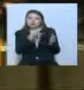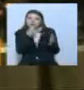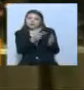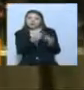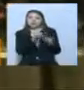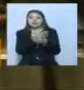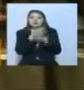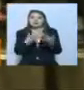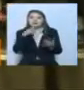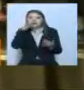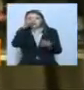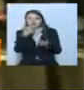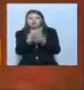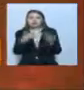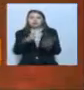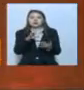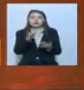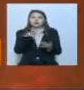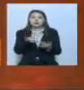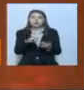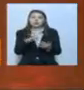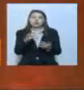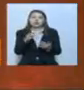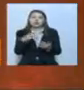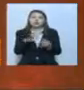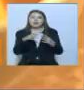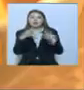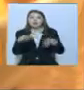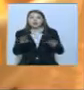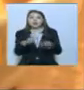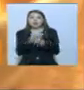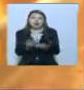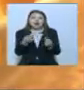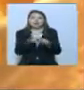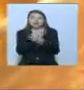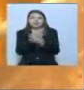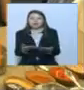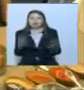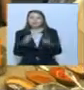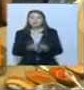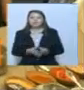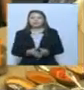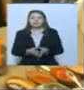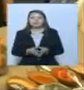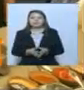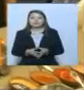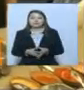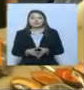нашими соотечественниками блюда суп том-ям-кунг и лапша пад-тай, карри, массаман и другие.